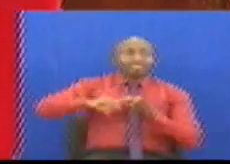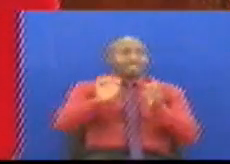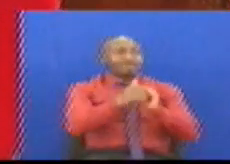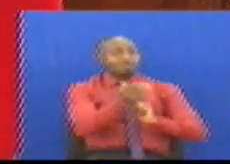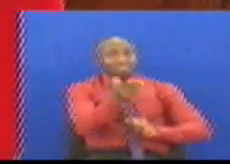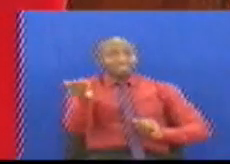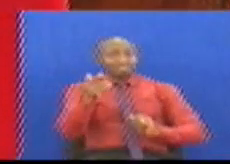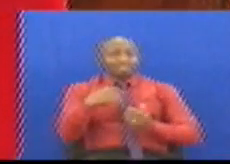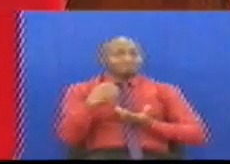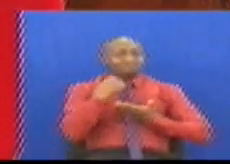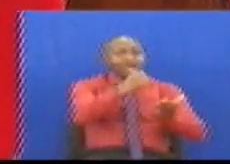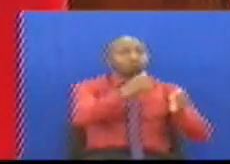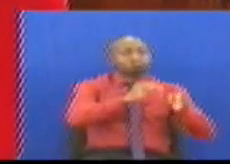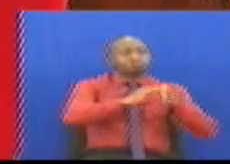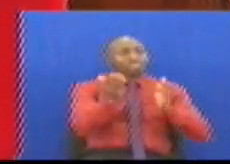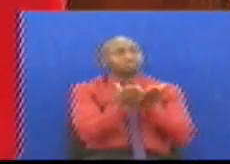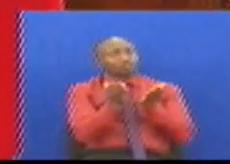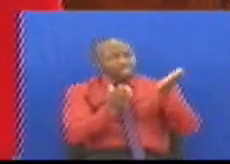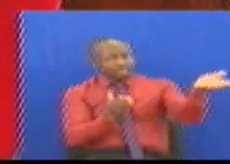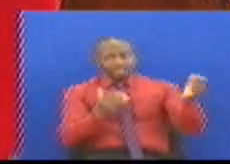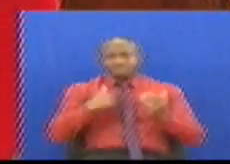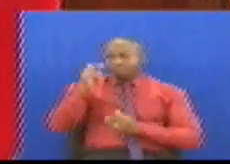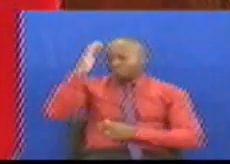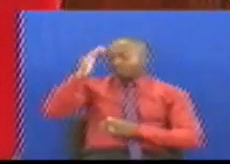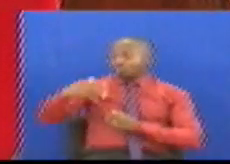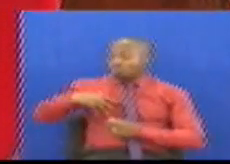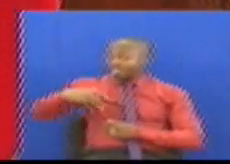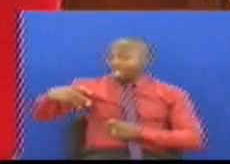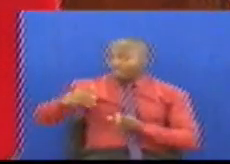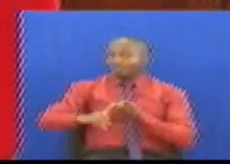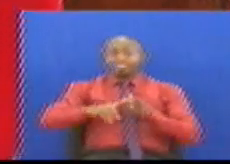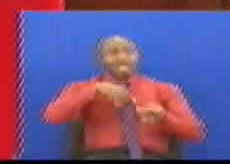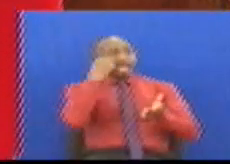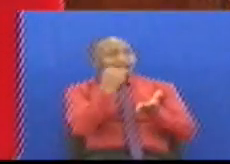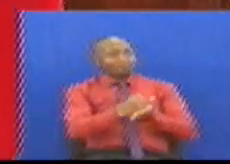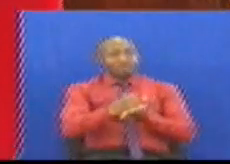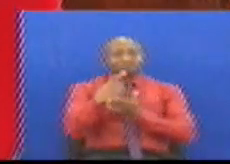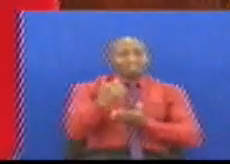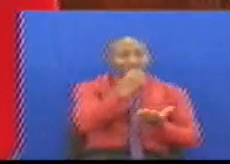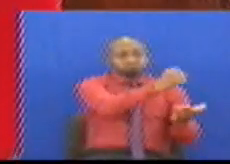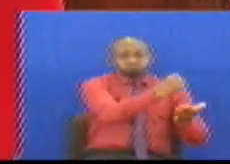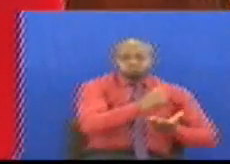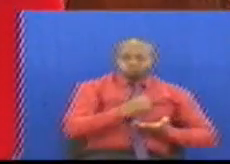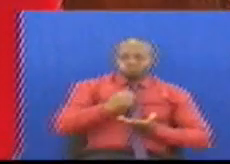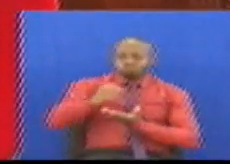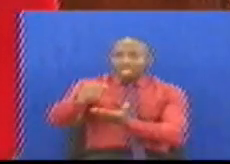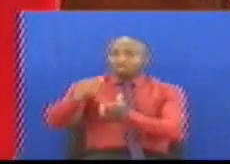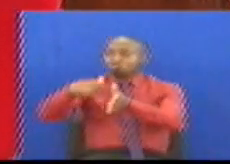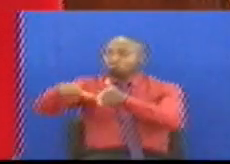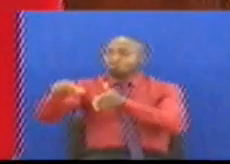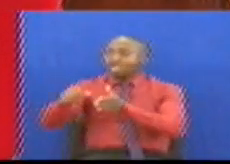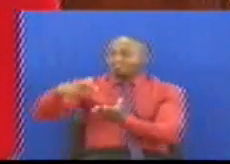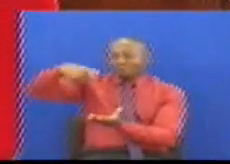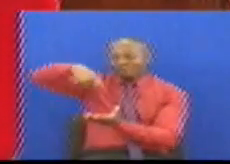yalikuwa zinapelekwa hizo fedha zikatumike. Kwa hiyo mimi nashauri wizara iamue kuchukua hizi fedha sasa hivi inunue